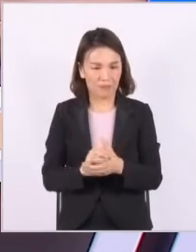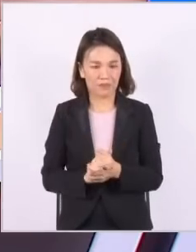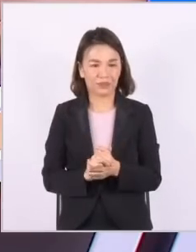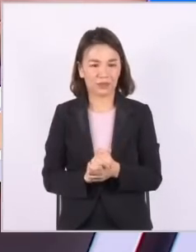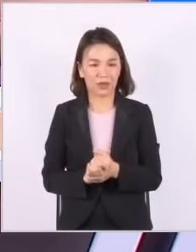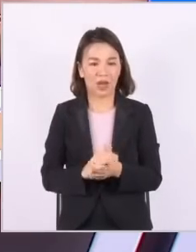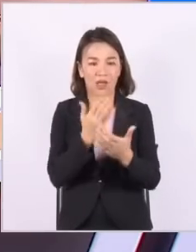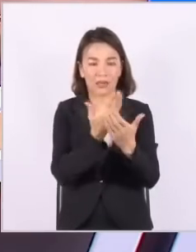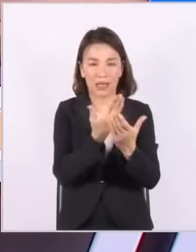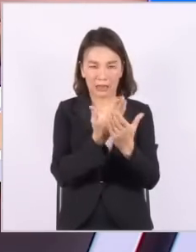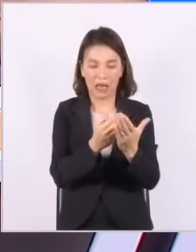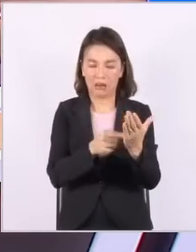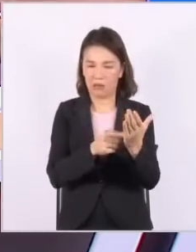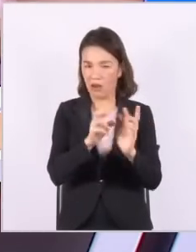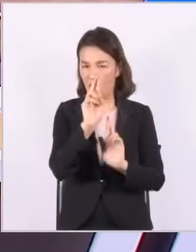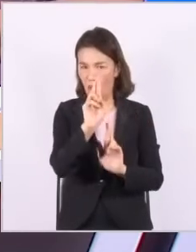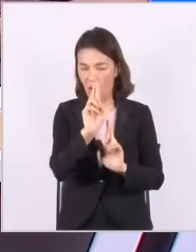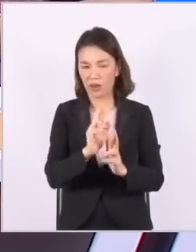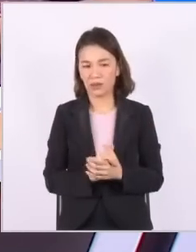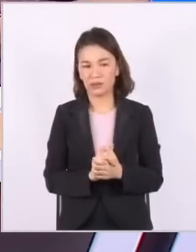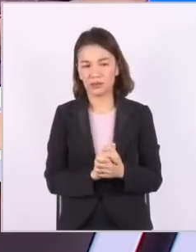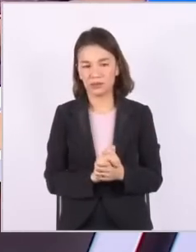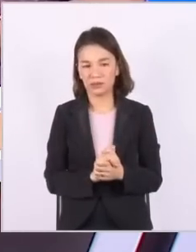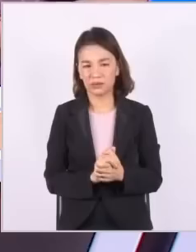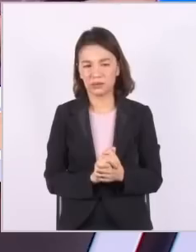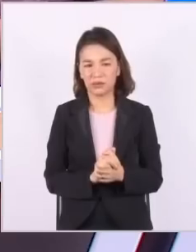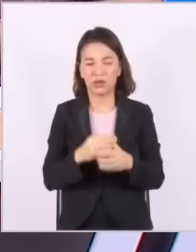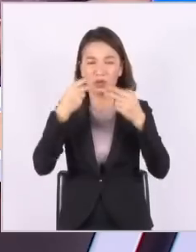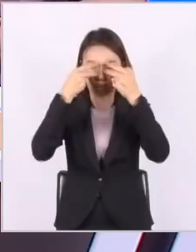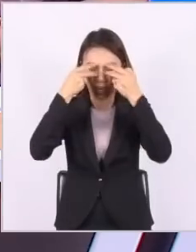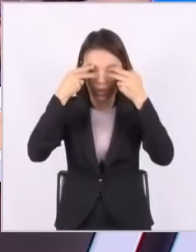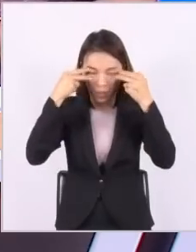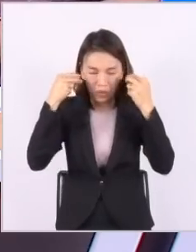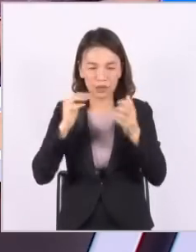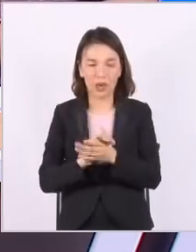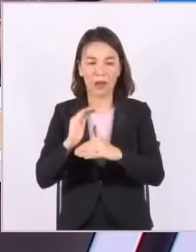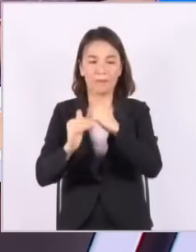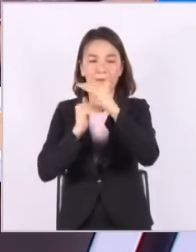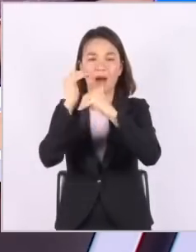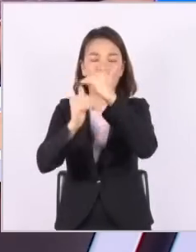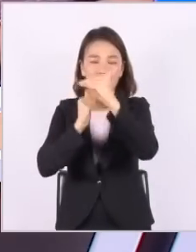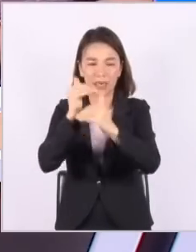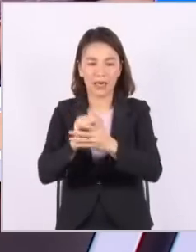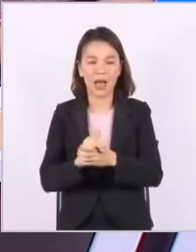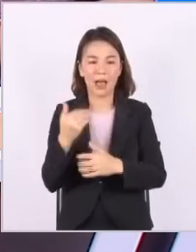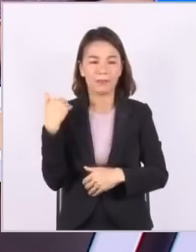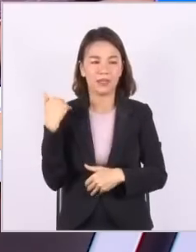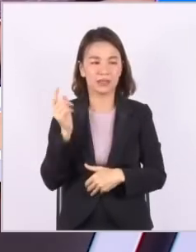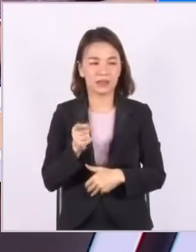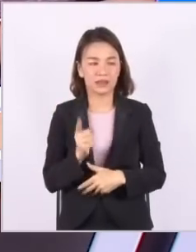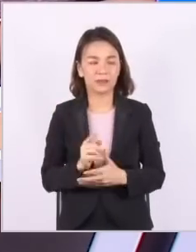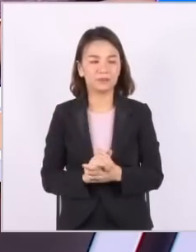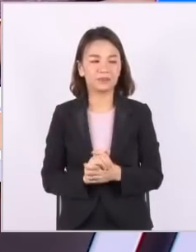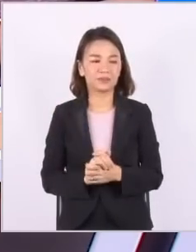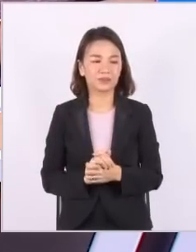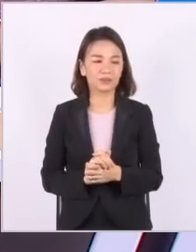ตุ้งสตางค์เยอะๆนี่ต้องระวังเลยนะคะแต่อย่างว่านะมิจฉาชีพมันก็พัฒนาอุบายไปเรื่อยเลยอ่ะต้องตามไม่ทันจริงๆ อันนี้ก็ค